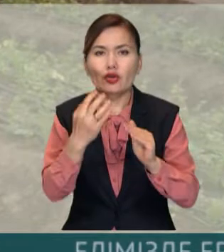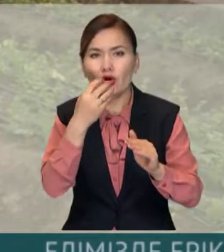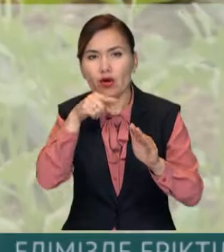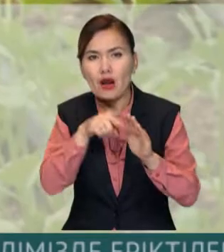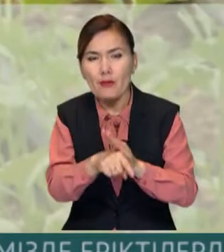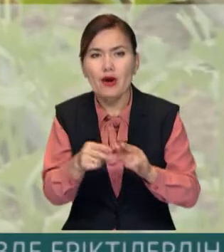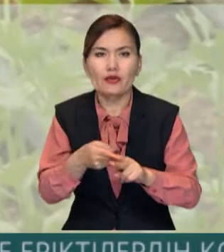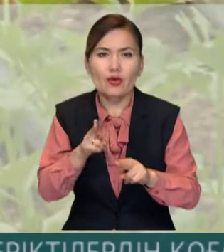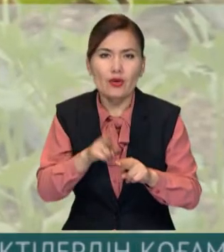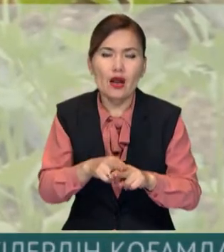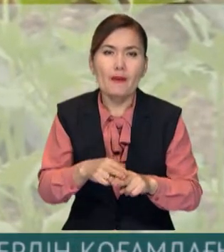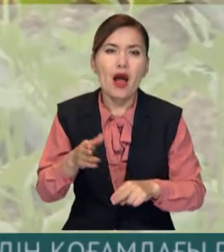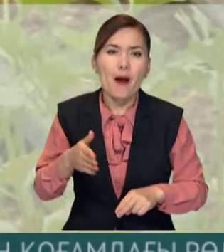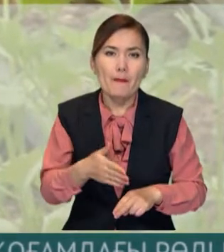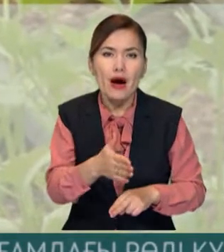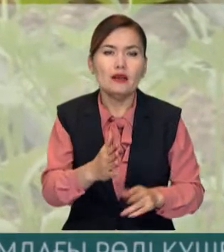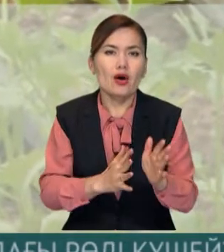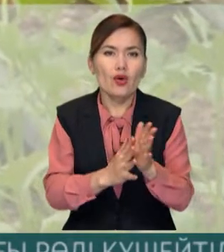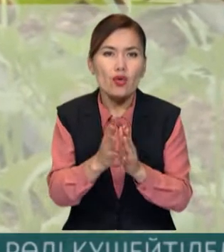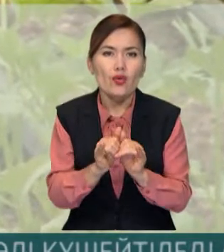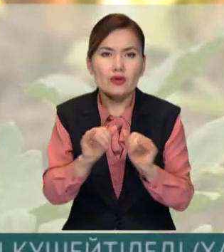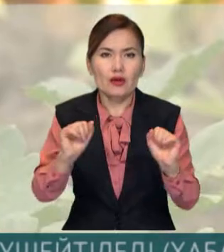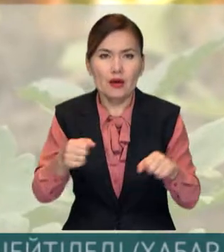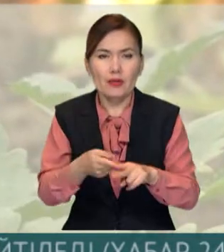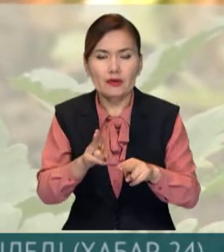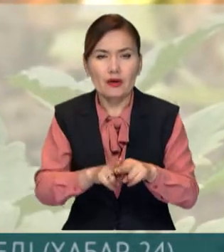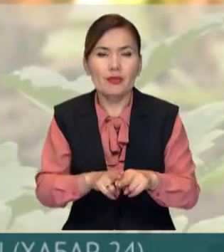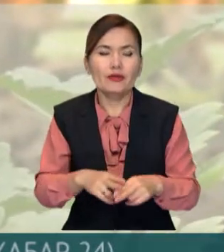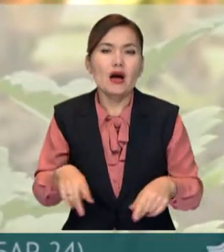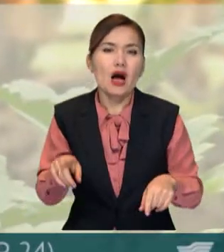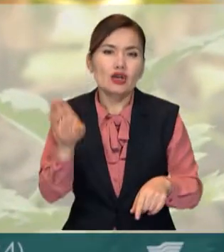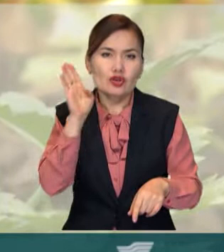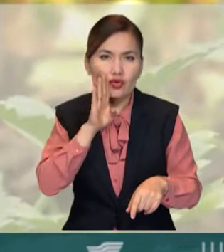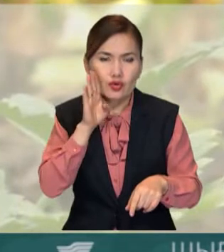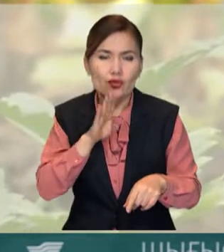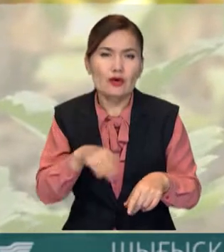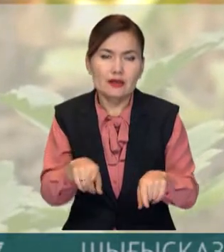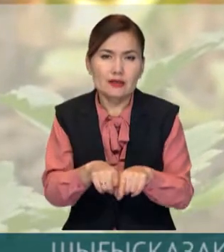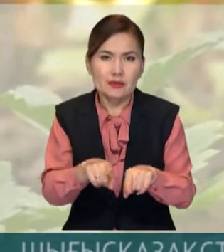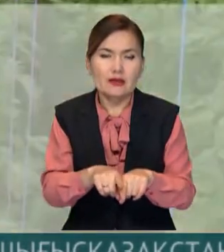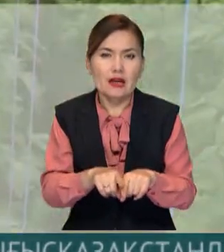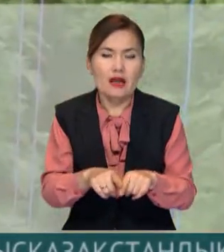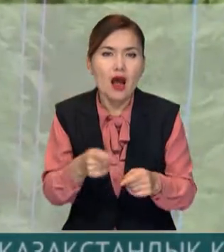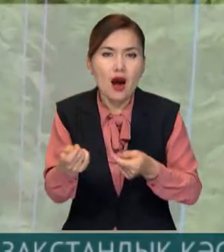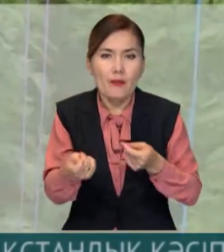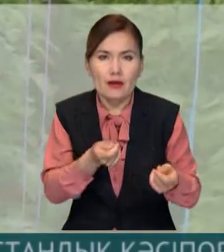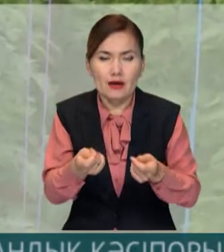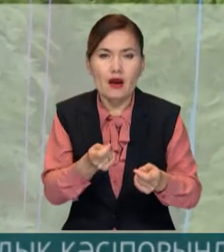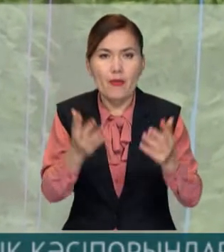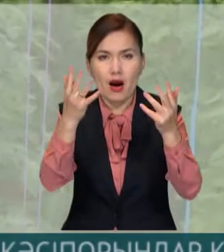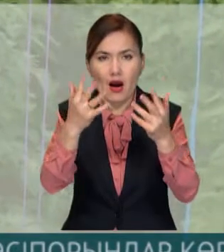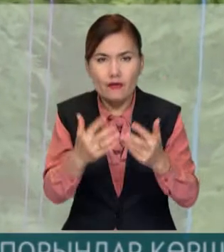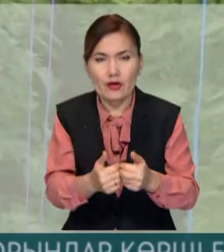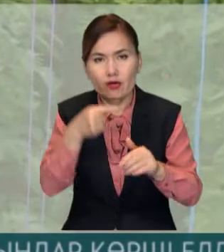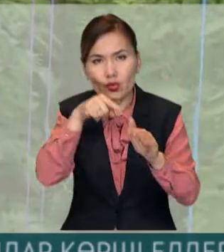салат жапырақтарымен қатар балық өсіруге болады. Суару технологиясының барлығы компьютер арқылы бақыланатын кешеннің құрылыс